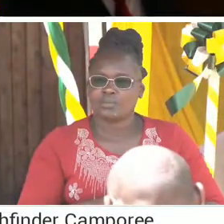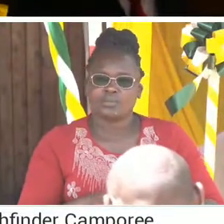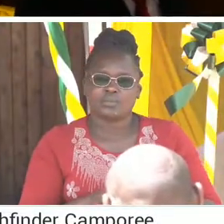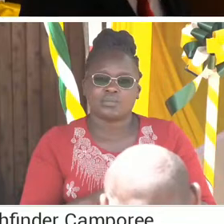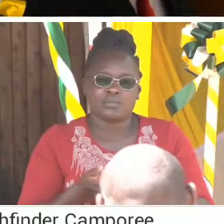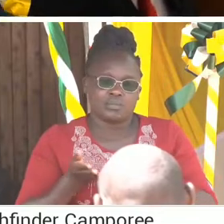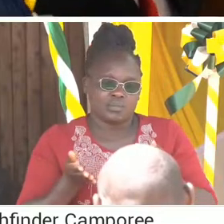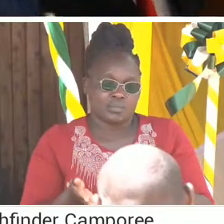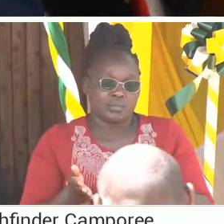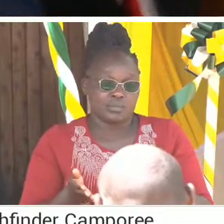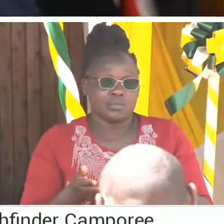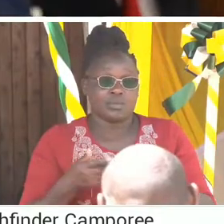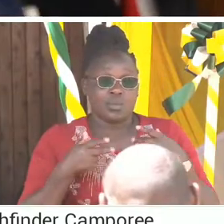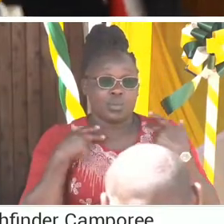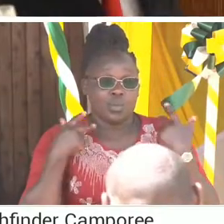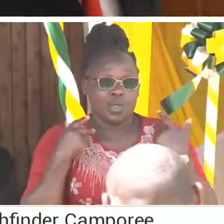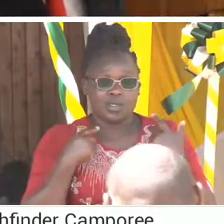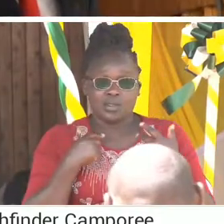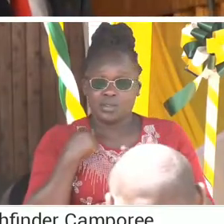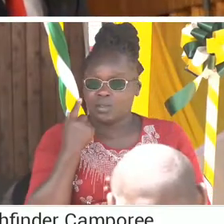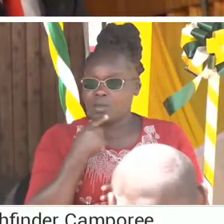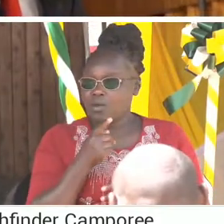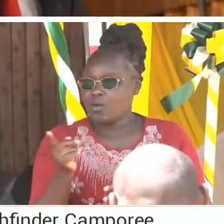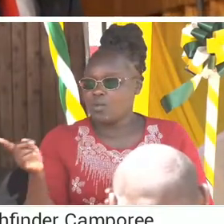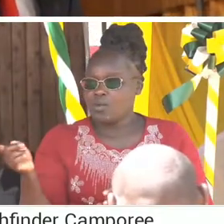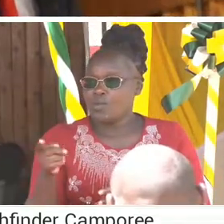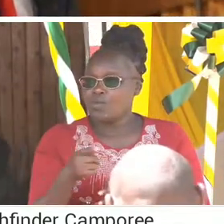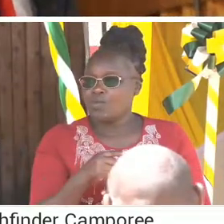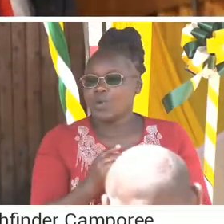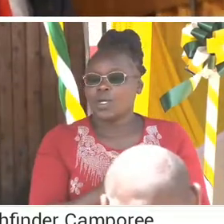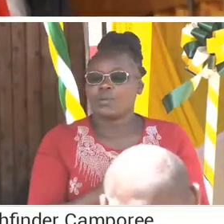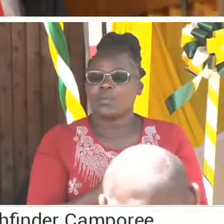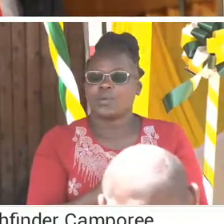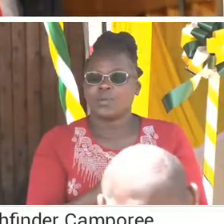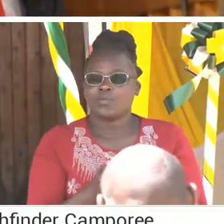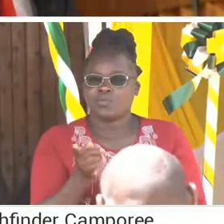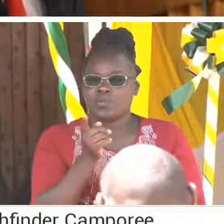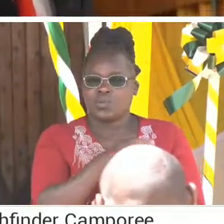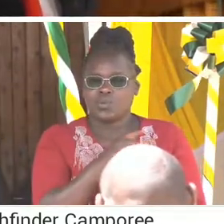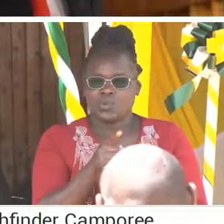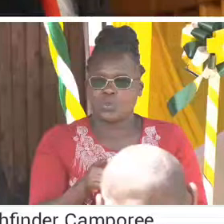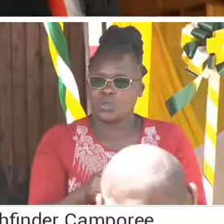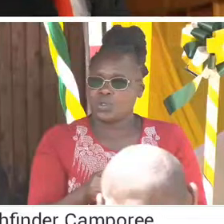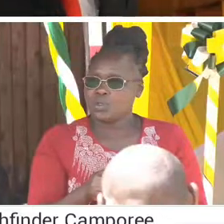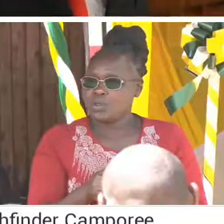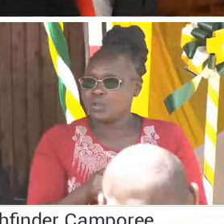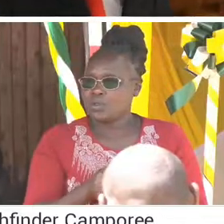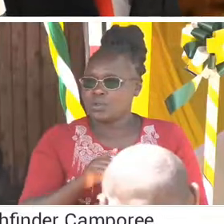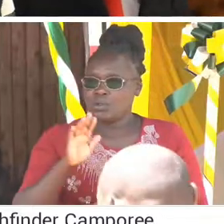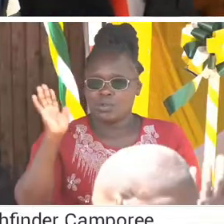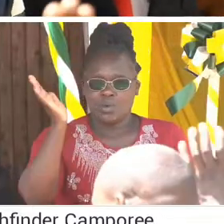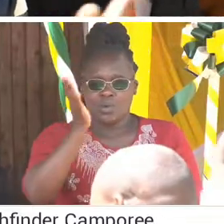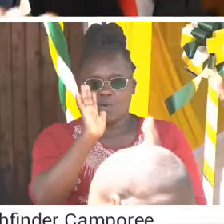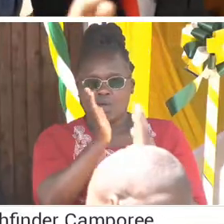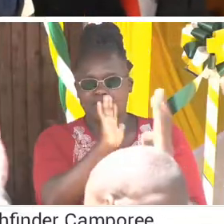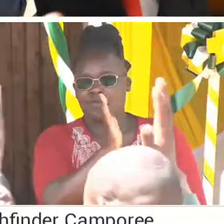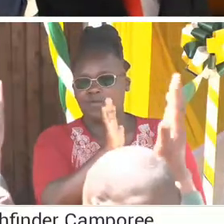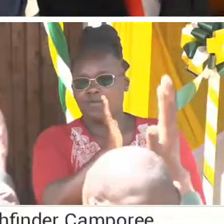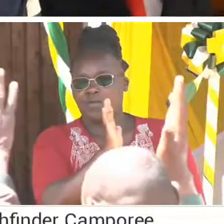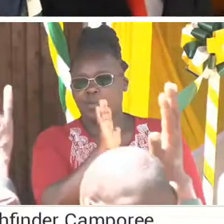Bas, wajungaji ambao wamekuja siku ya leo wako hapa. Ebu muwe vivi.